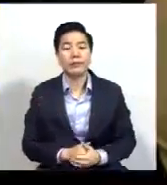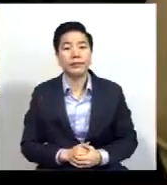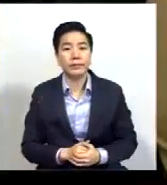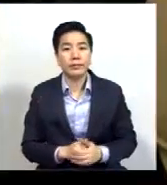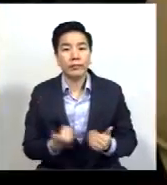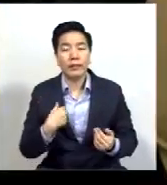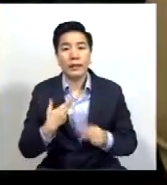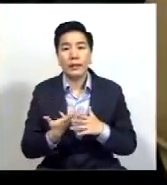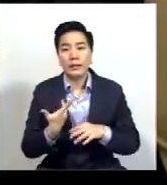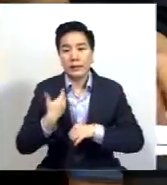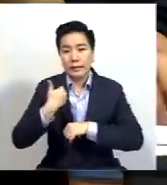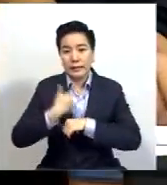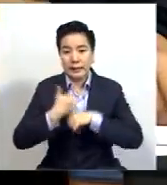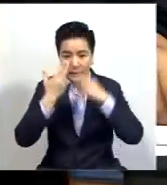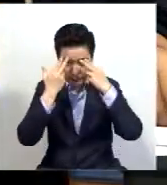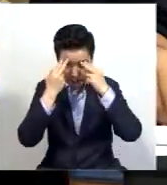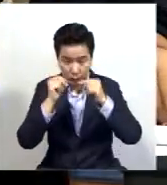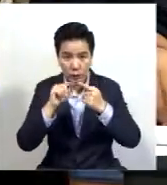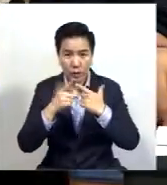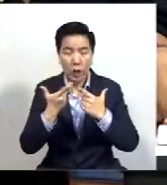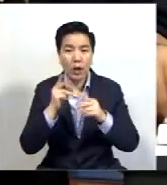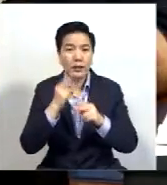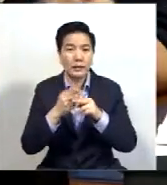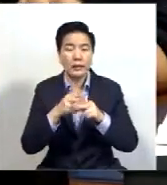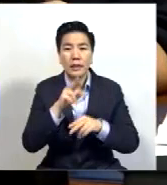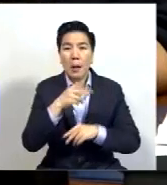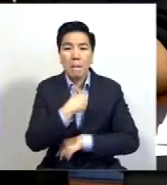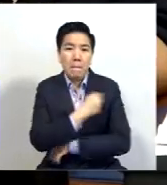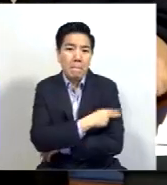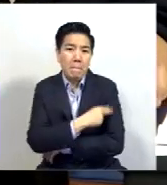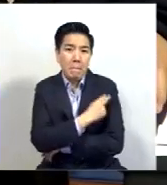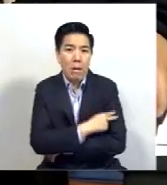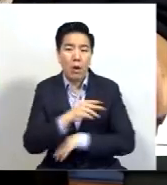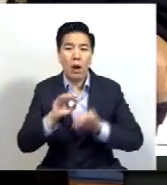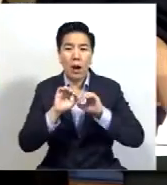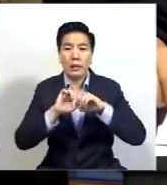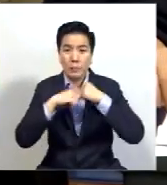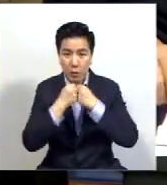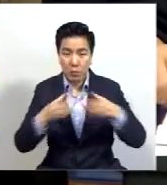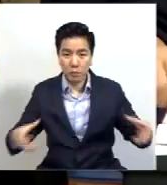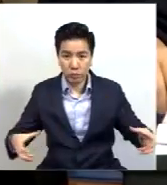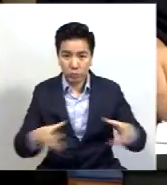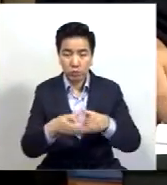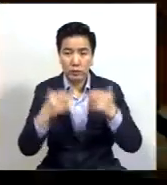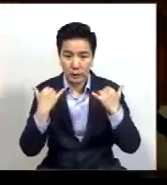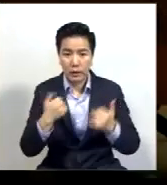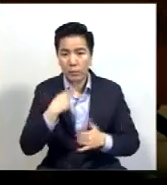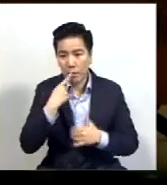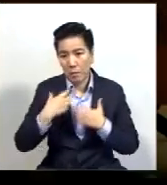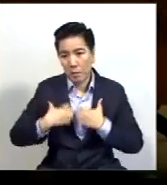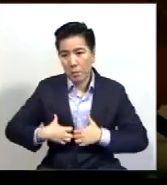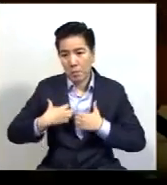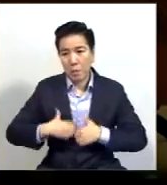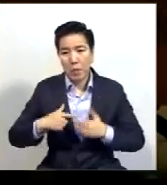นายสุรพลอิสระไกรศีลนายกราชบัณฑิตยสภาให้ความรู้เกี่ยวกับสถานการณ์ปัจจุบันเกี่ยวกับโรคปอดอักเส